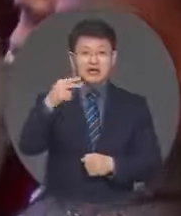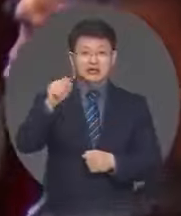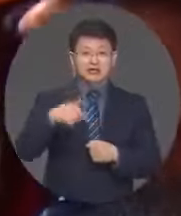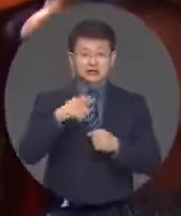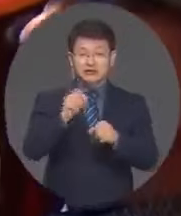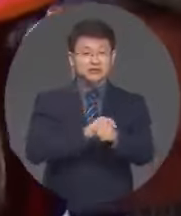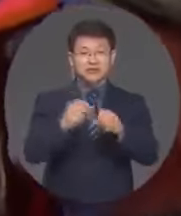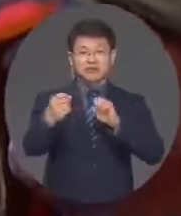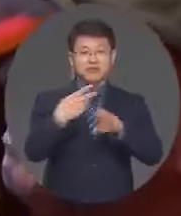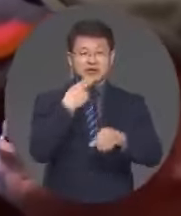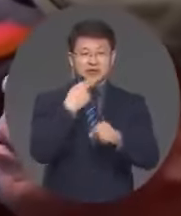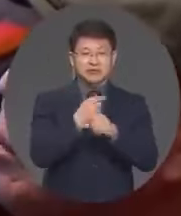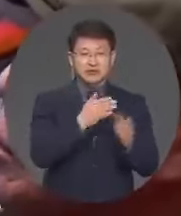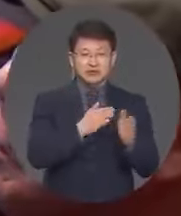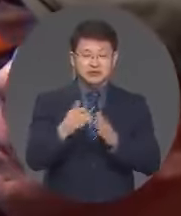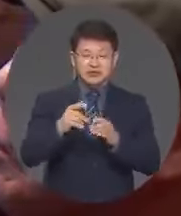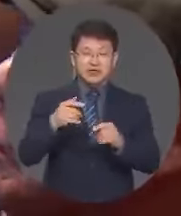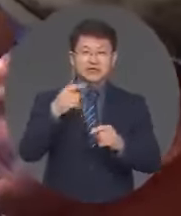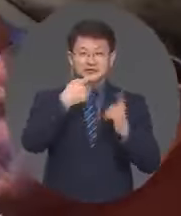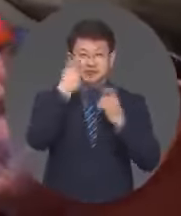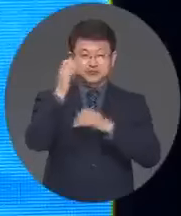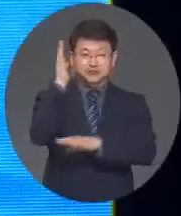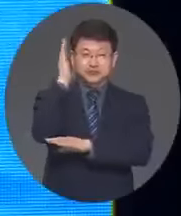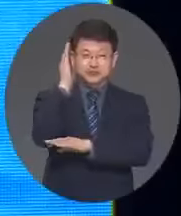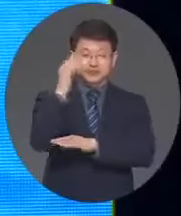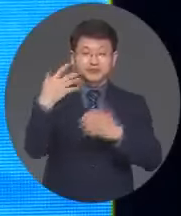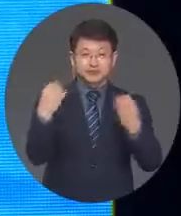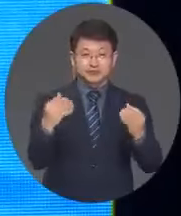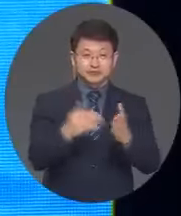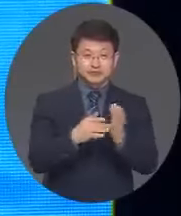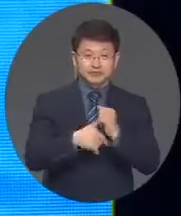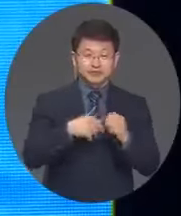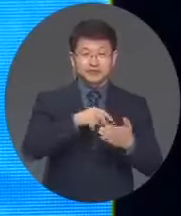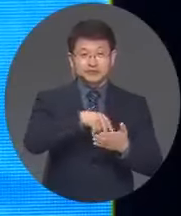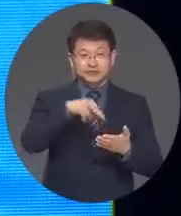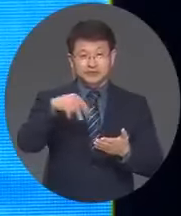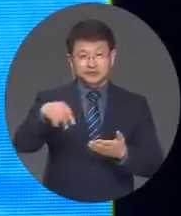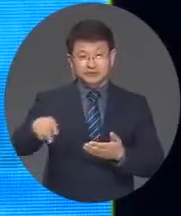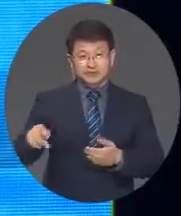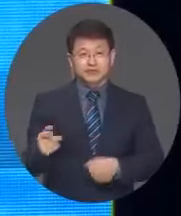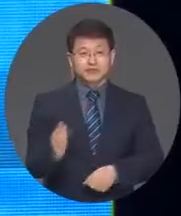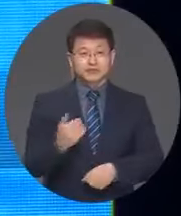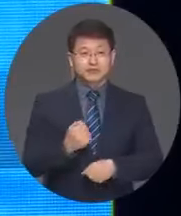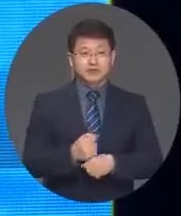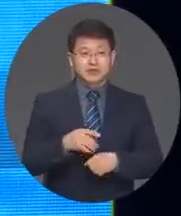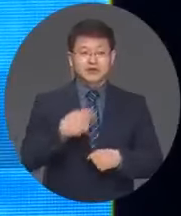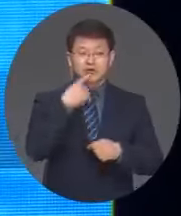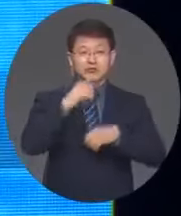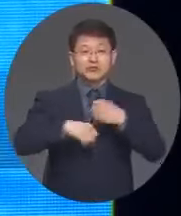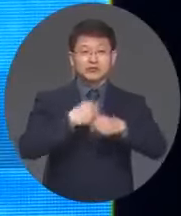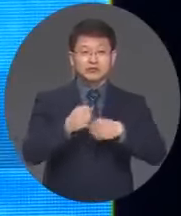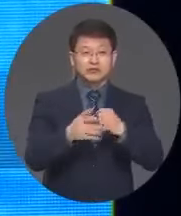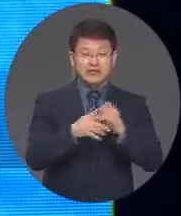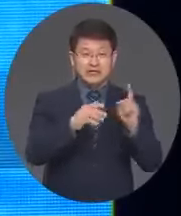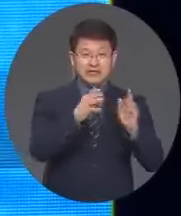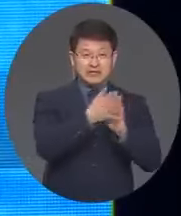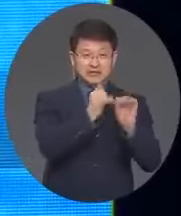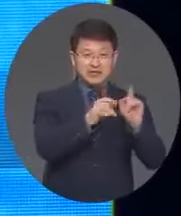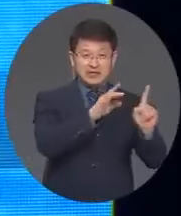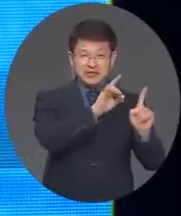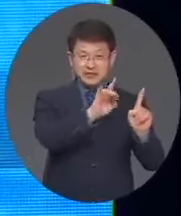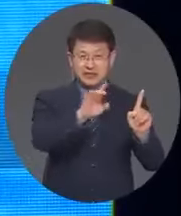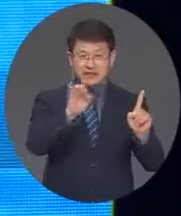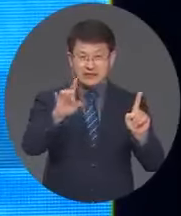별 반응 없이 준비한 기념사를 읽고 무대를 내려왔습니다. 우리의 민주주의는 시민 한 사람 한